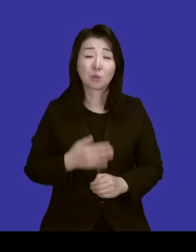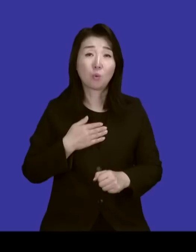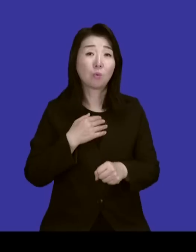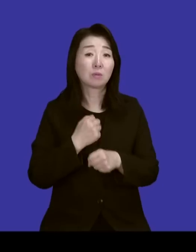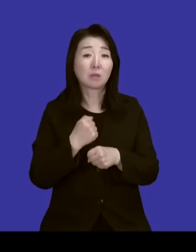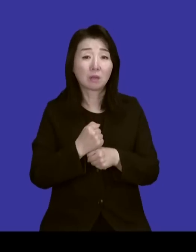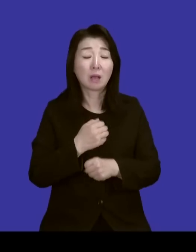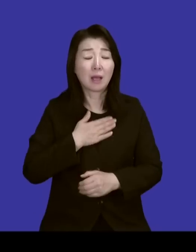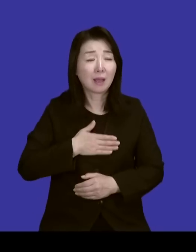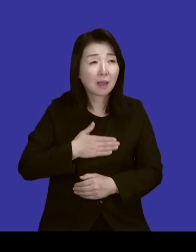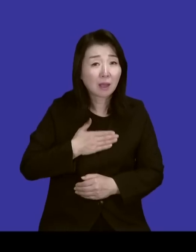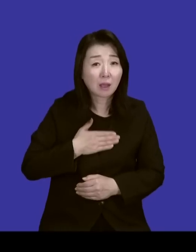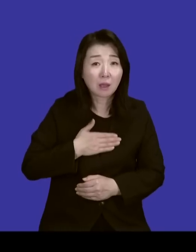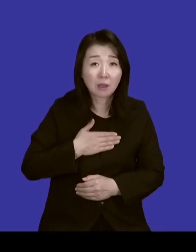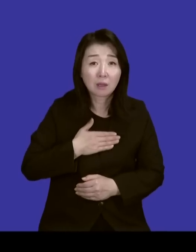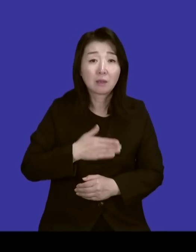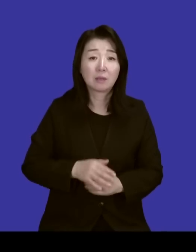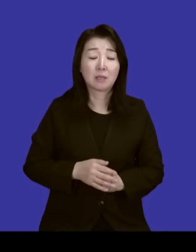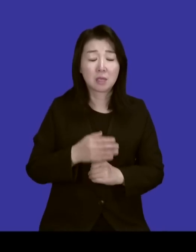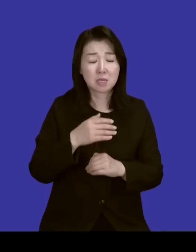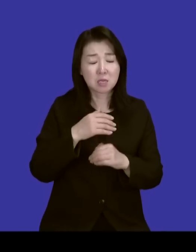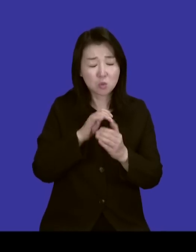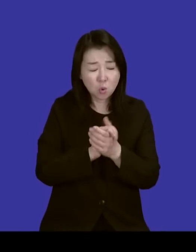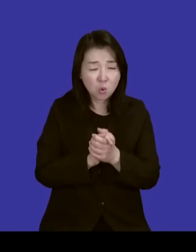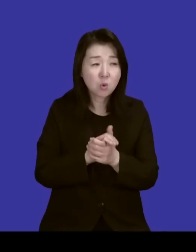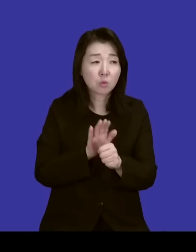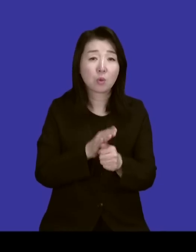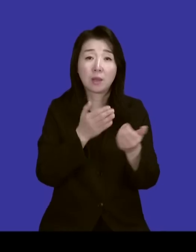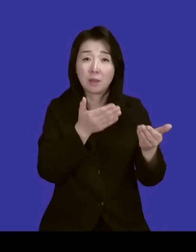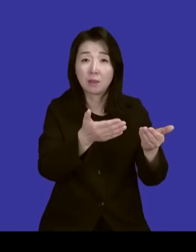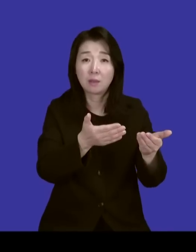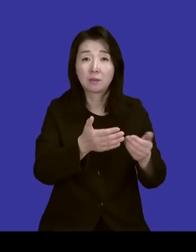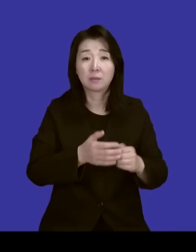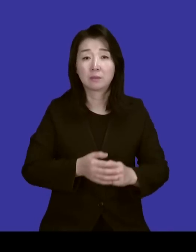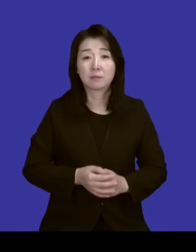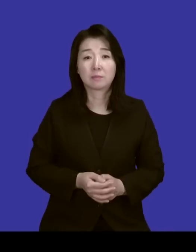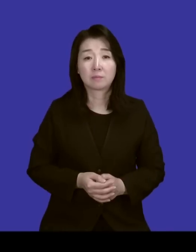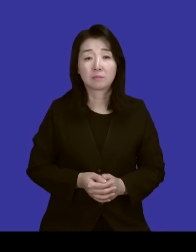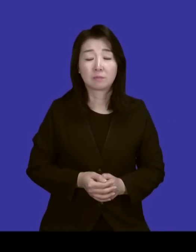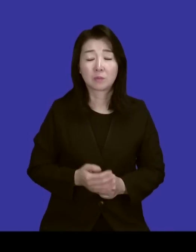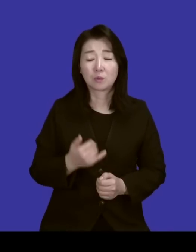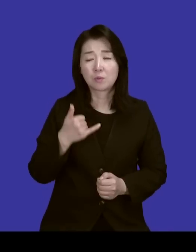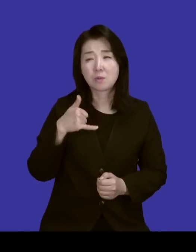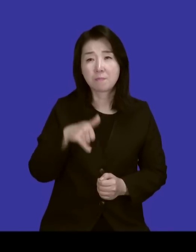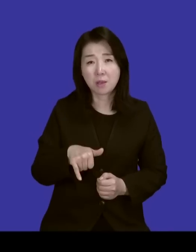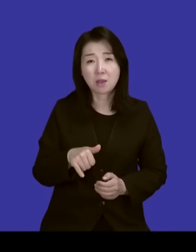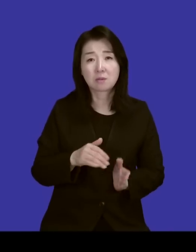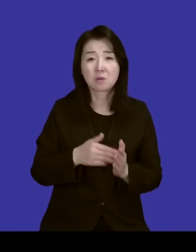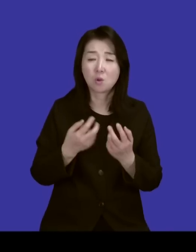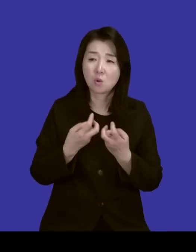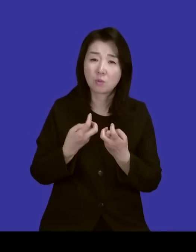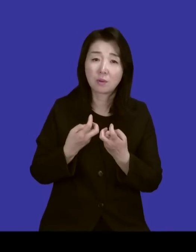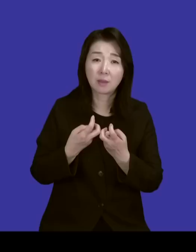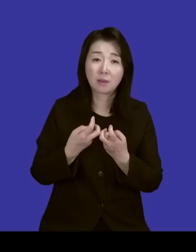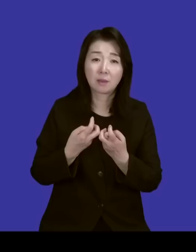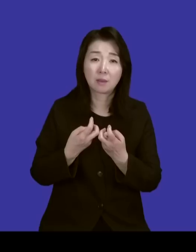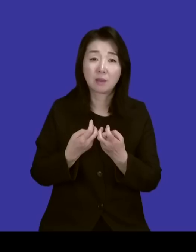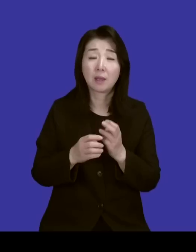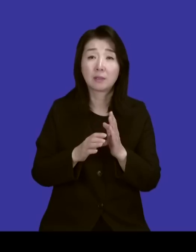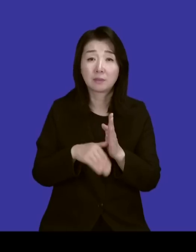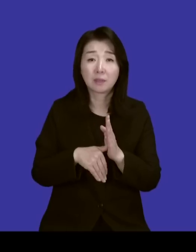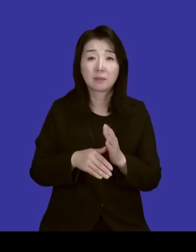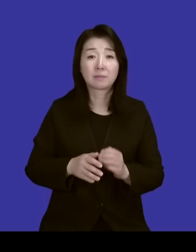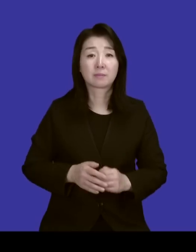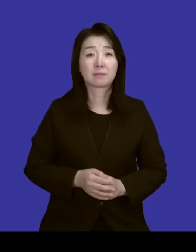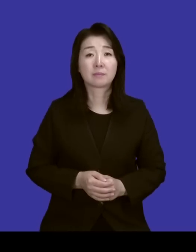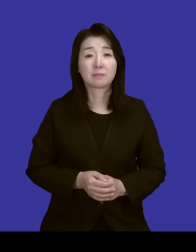당황스럽다고요. 알았어요. 기도할게요. 그리고 전화를 내려놓고 어떻게 하지?